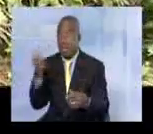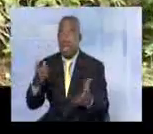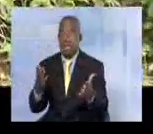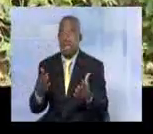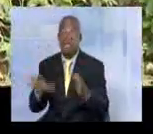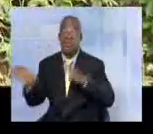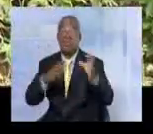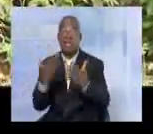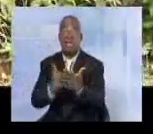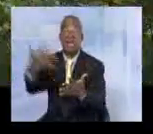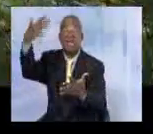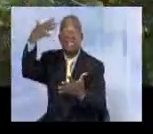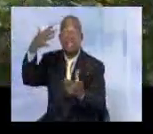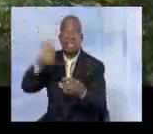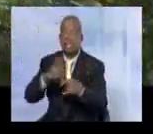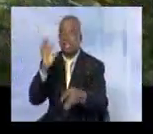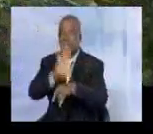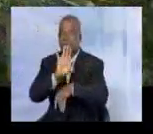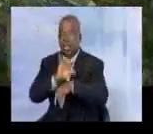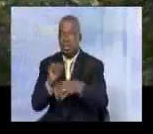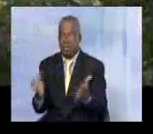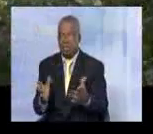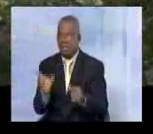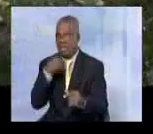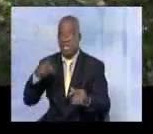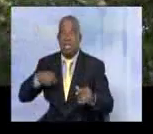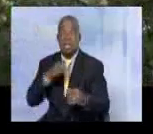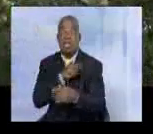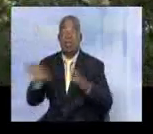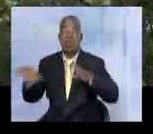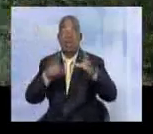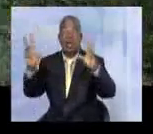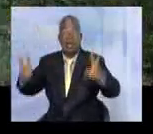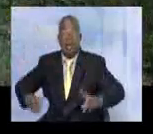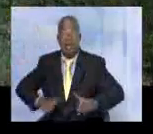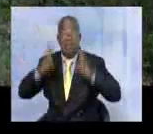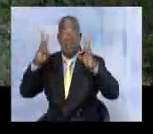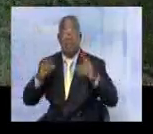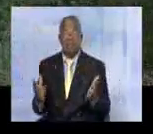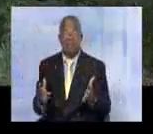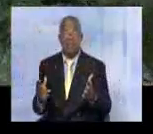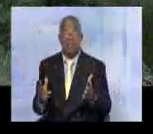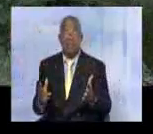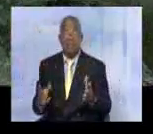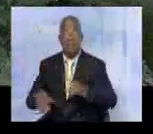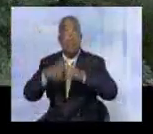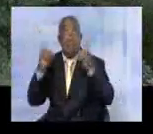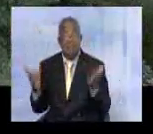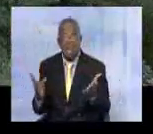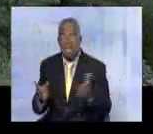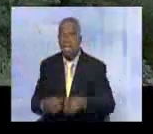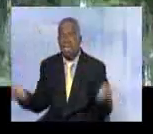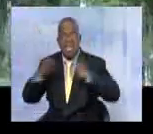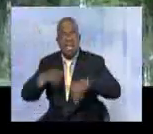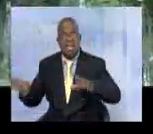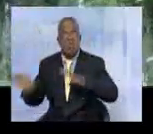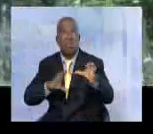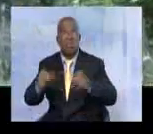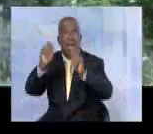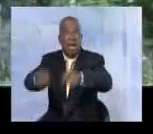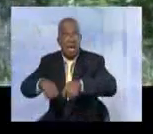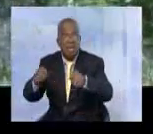agriculture, il faut aussi penser ressources naturelles et tout simplement forêt. Aujourd'hui dans le pays, elle s'épuise avec un potentiel d'au